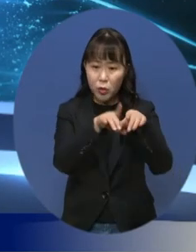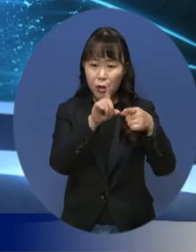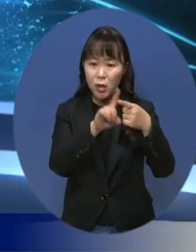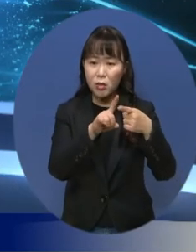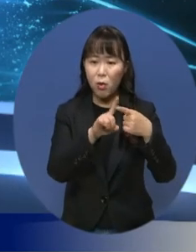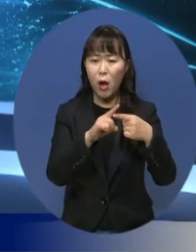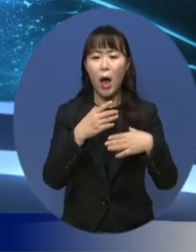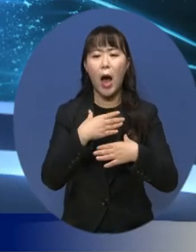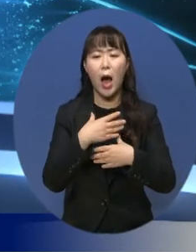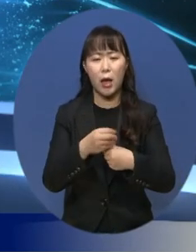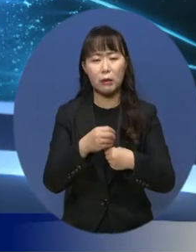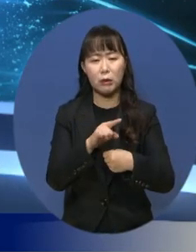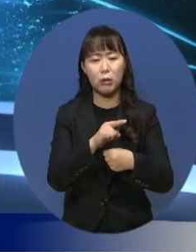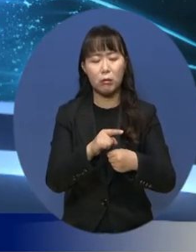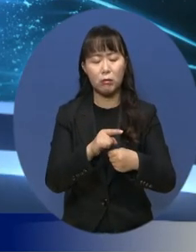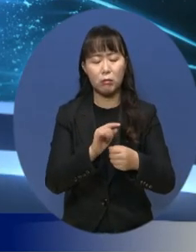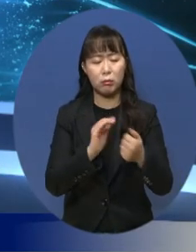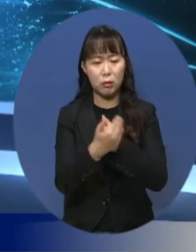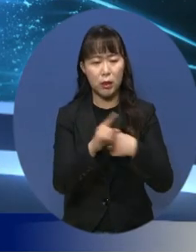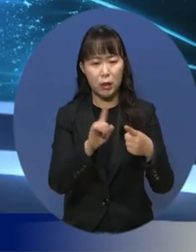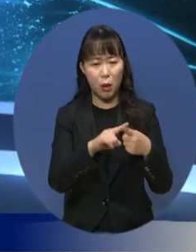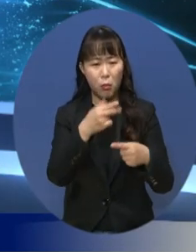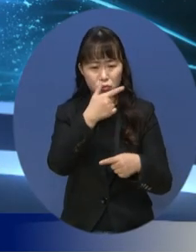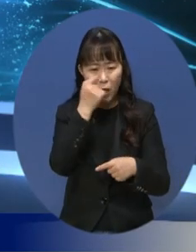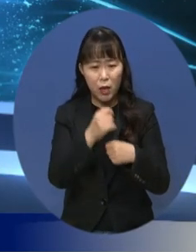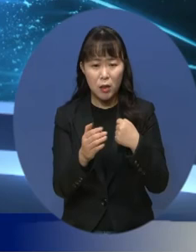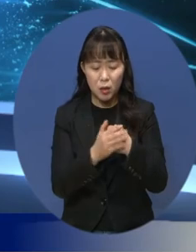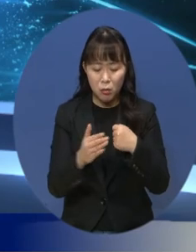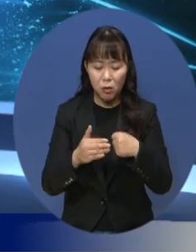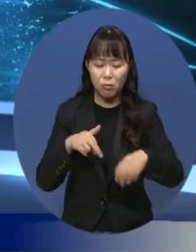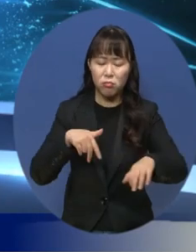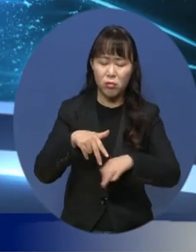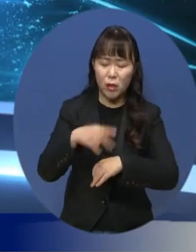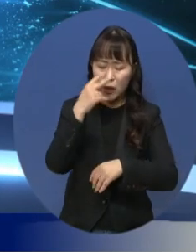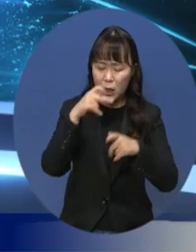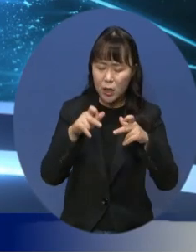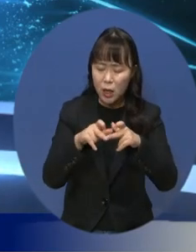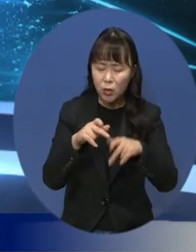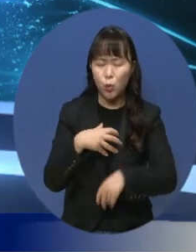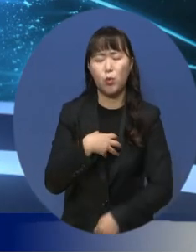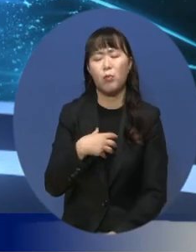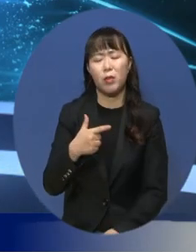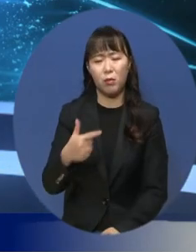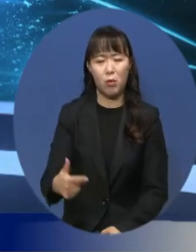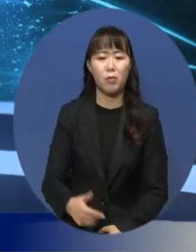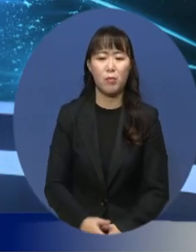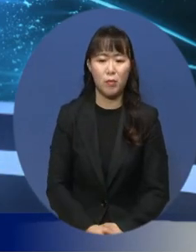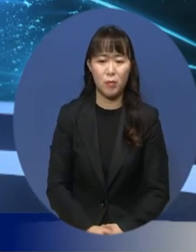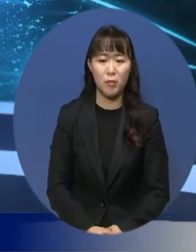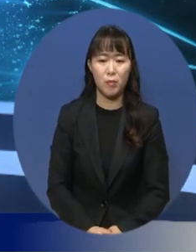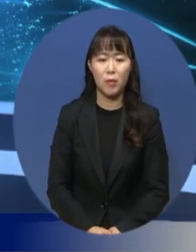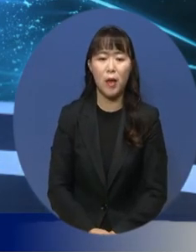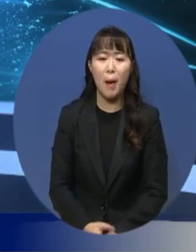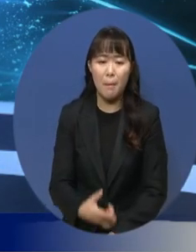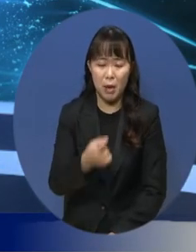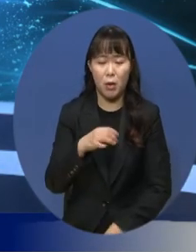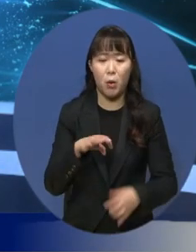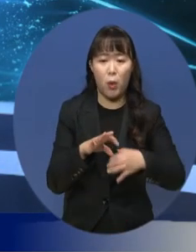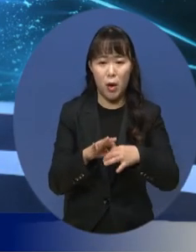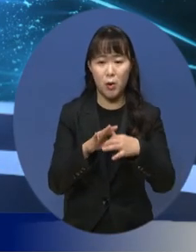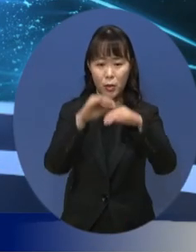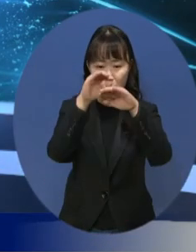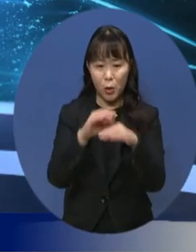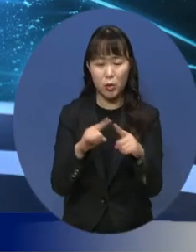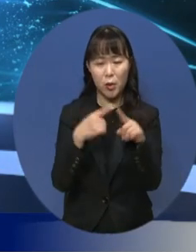여전히 안전시설에 미비해 보행자와 시각장애인이 각종 위험에 노출된 상황입니다. 하루빨리 해당 부분에